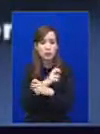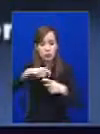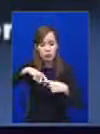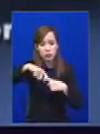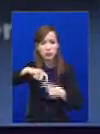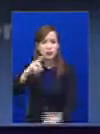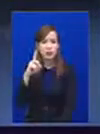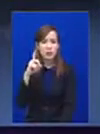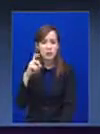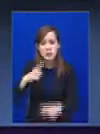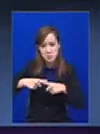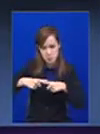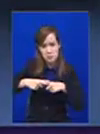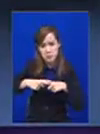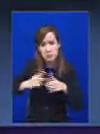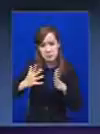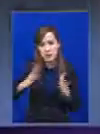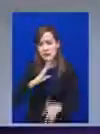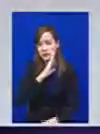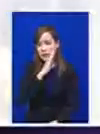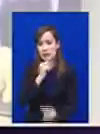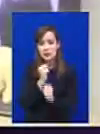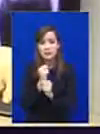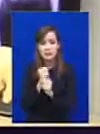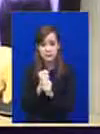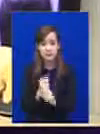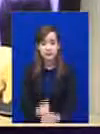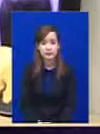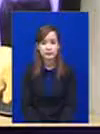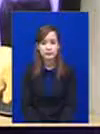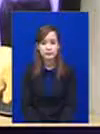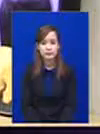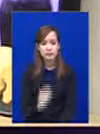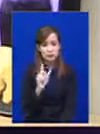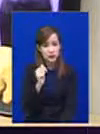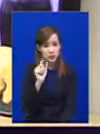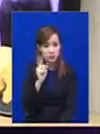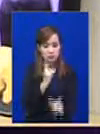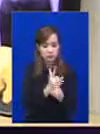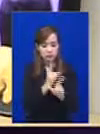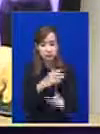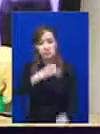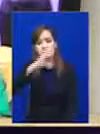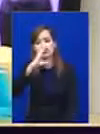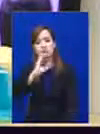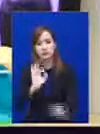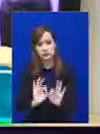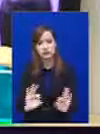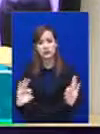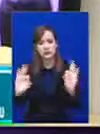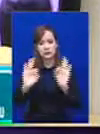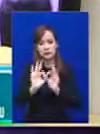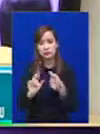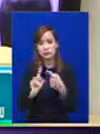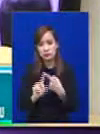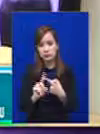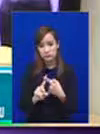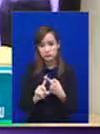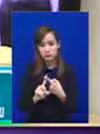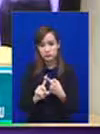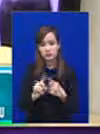ทำให้มีอาการปวดมากเวลาใช้งาน หลักๆก็คือเป็นแอลกอฮอล์เป็นอันดับแรกเลยนะครับอันดับแรกในวัยกลางค